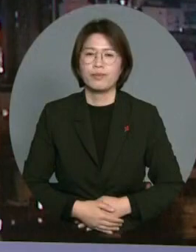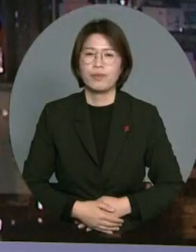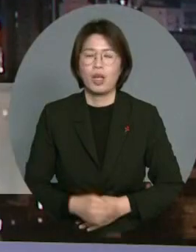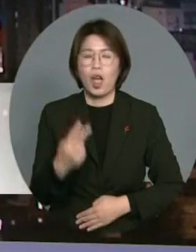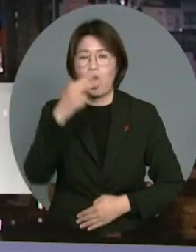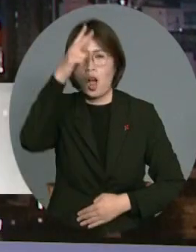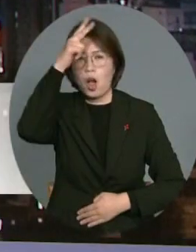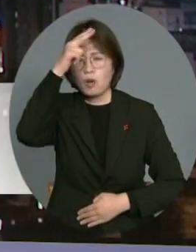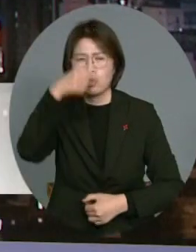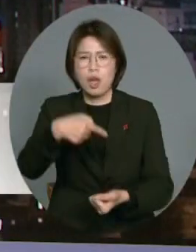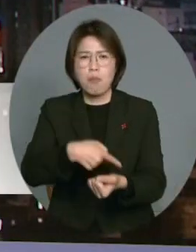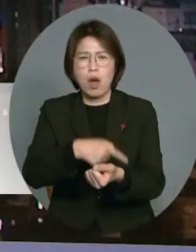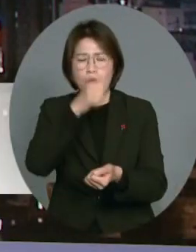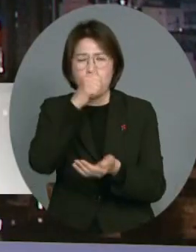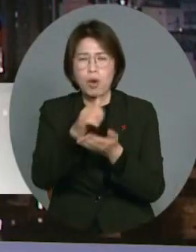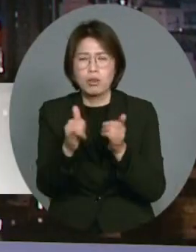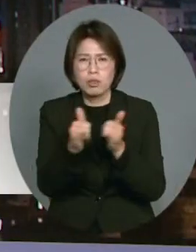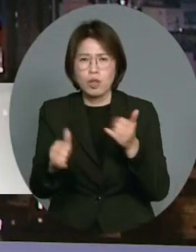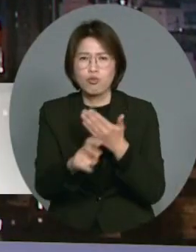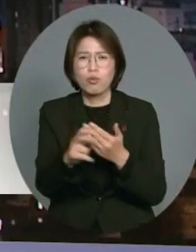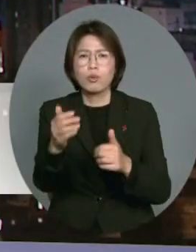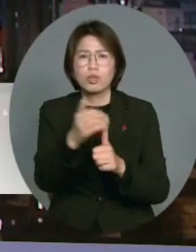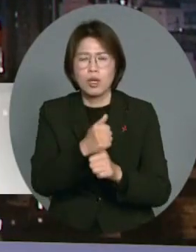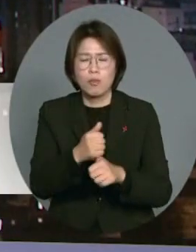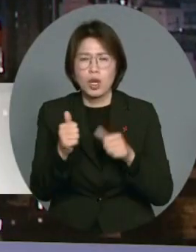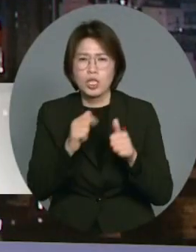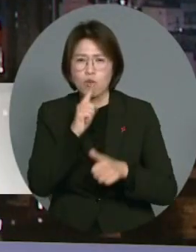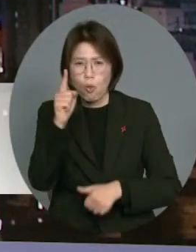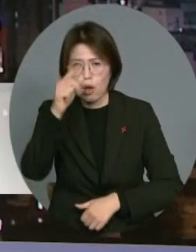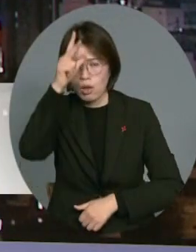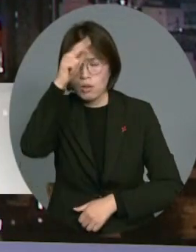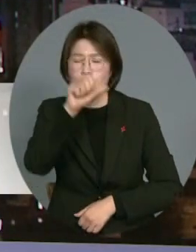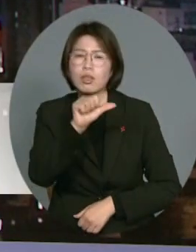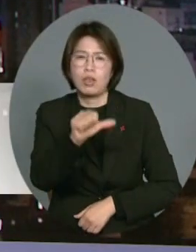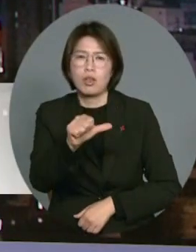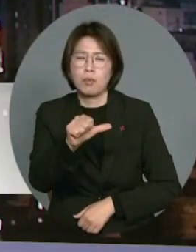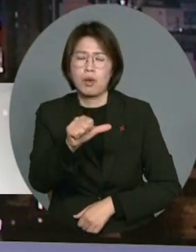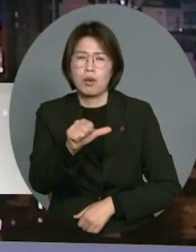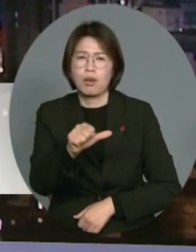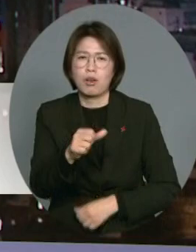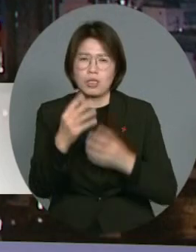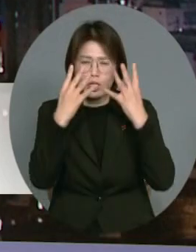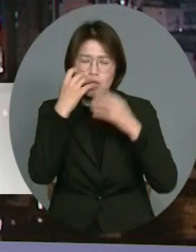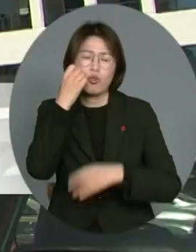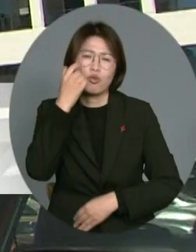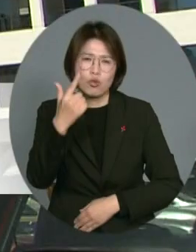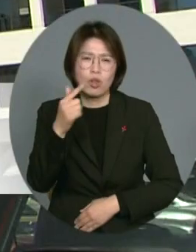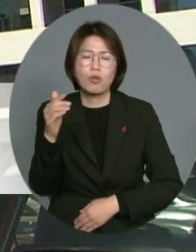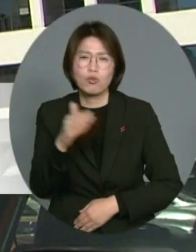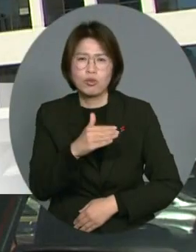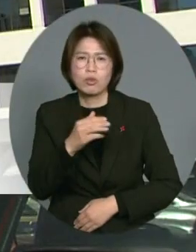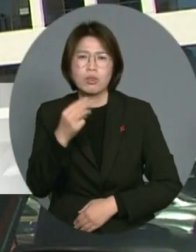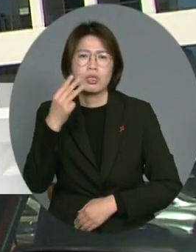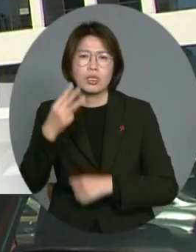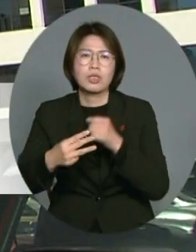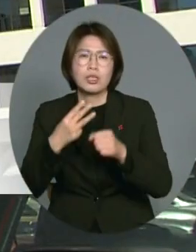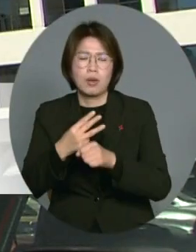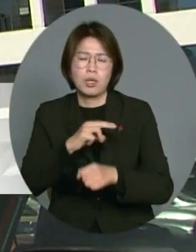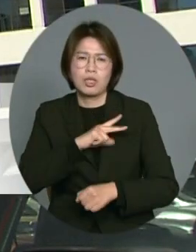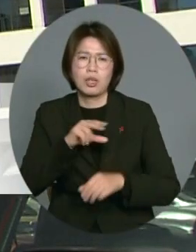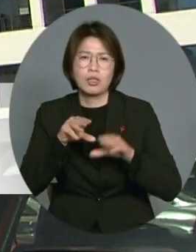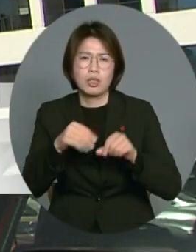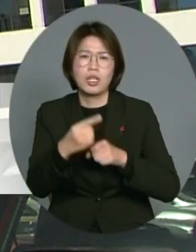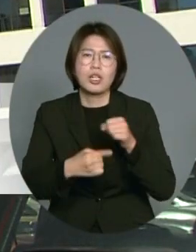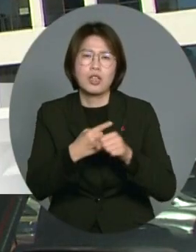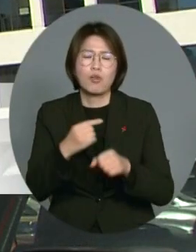검찰이 마약 사범을 불법 체포한 혐의로 기소된 경찰 5명에게 징역 6개월에서 징역 3년, 자격정지